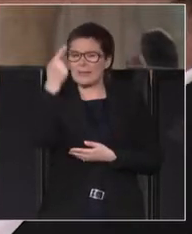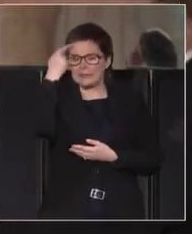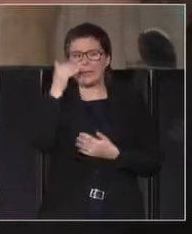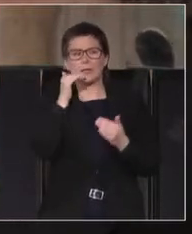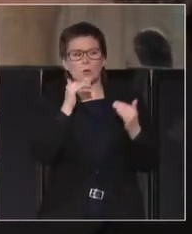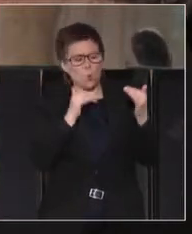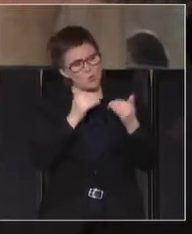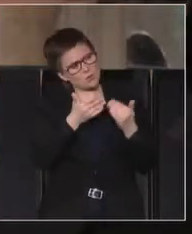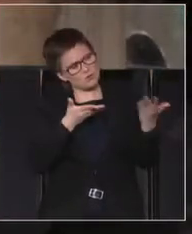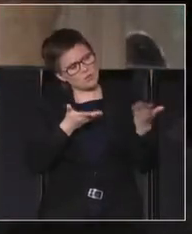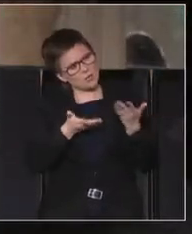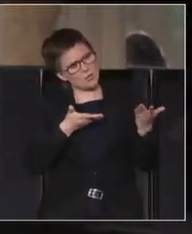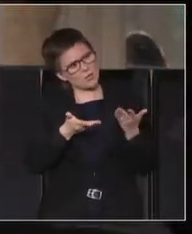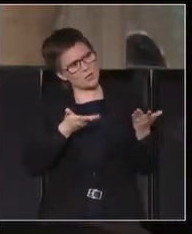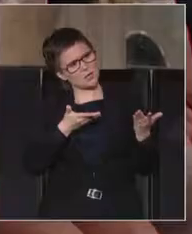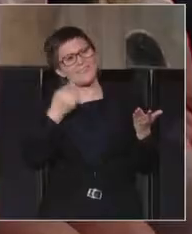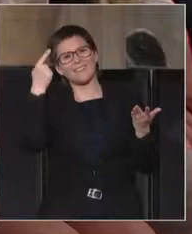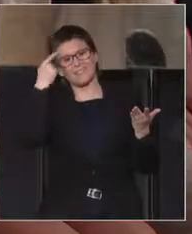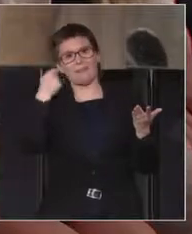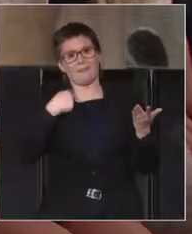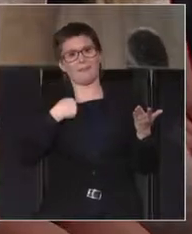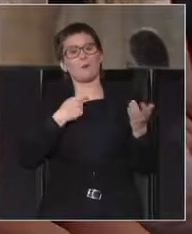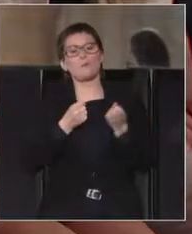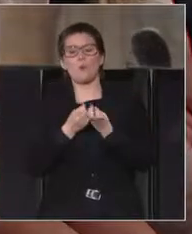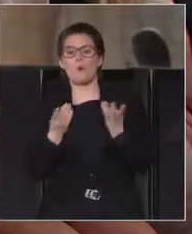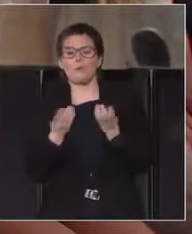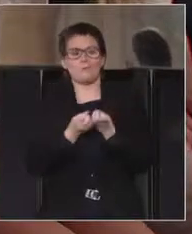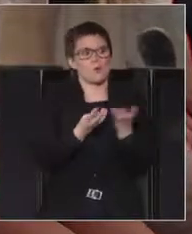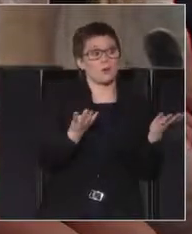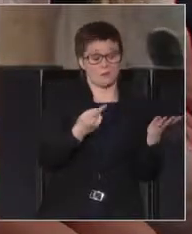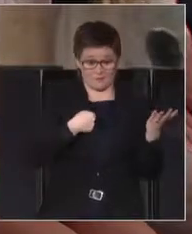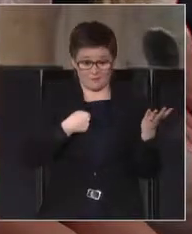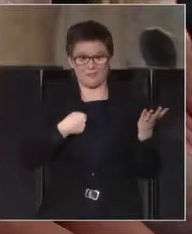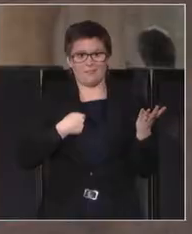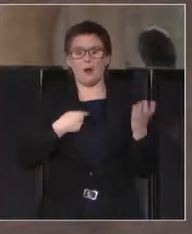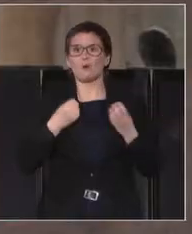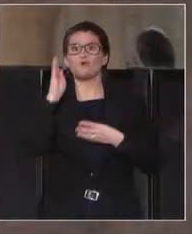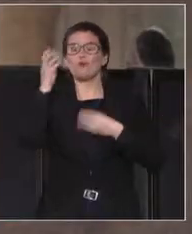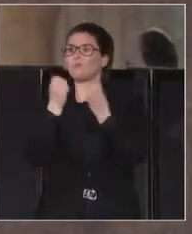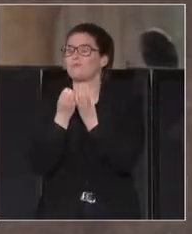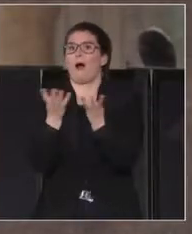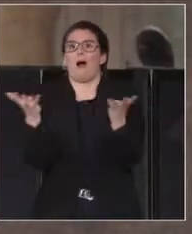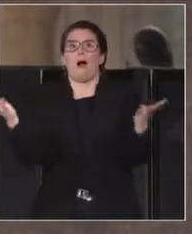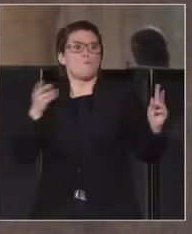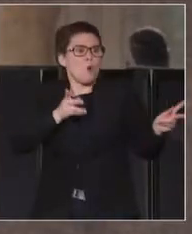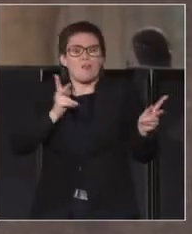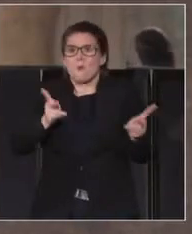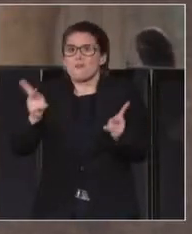mir liegt wohl in der Zahl der Möglichkeiten. Ich habe eine Perspektive, ein Leben, eine